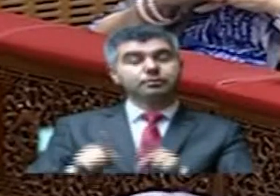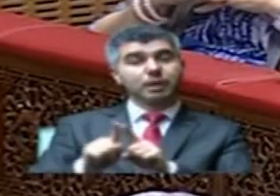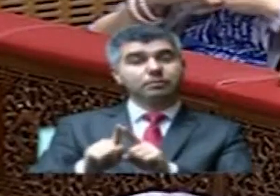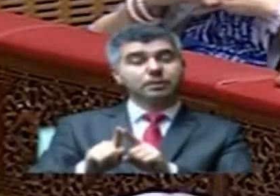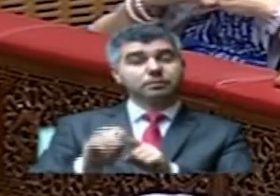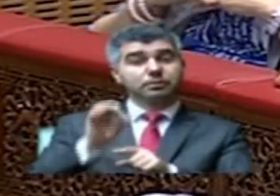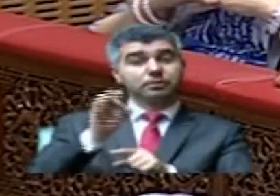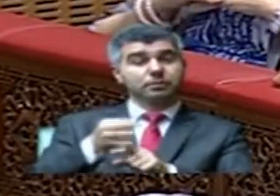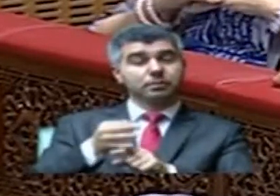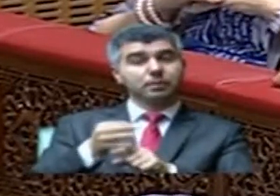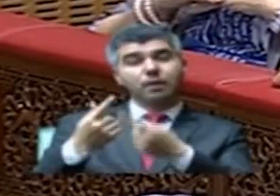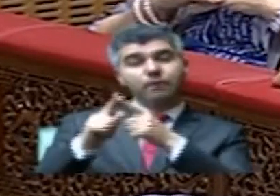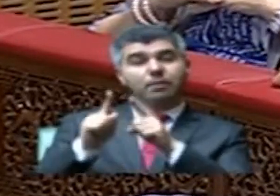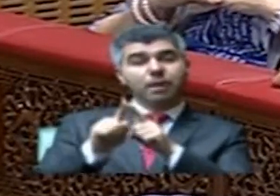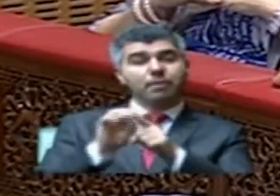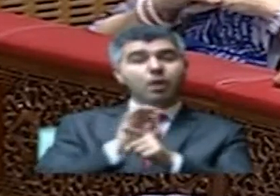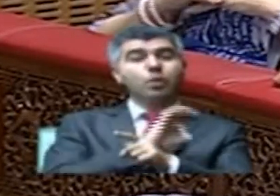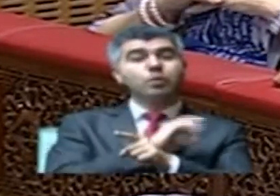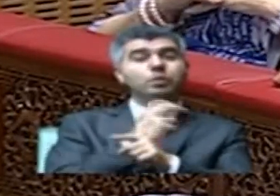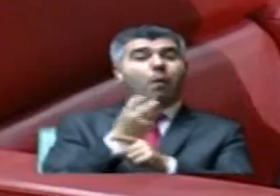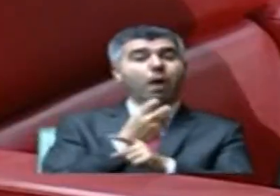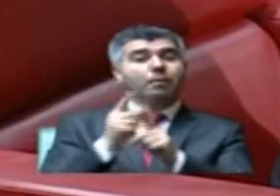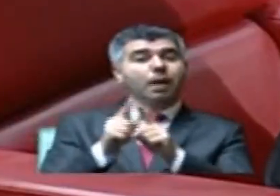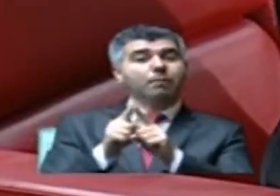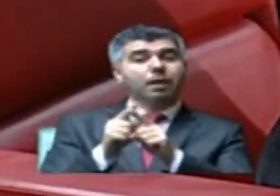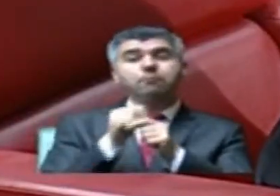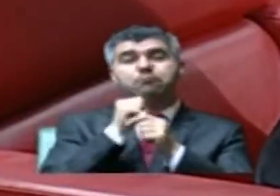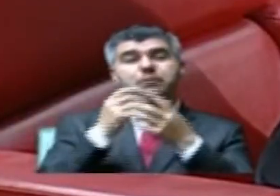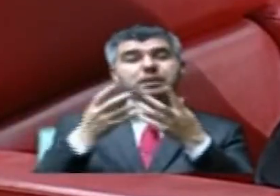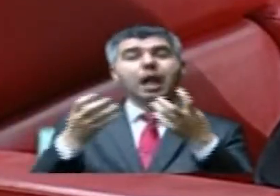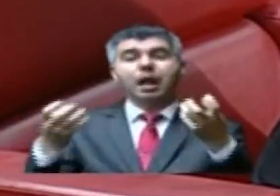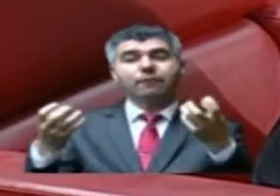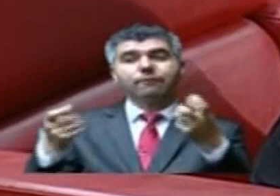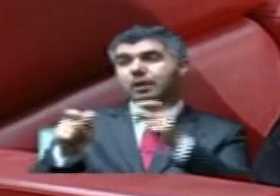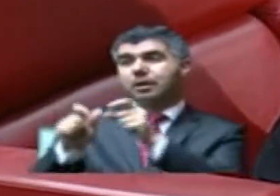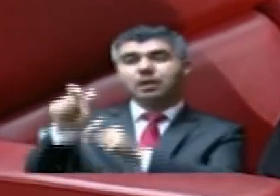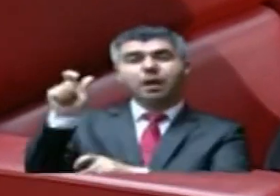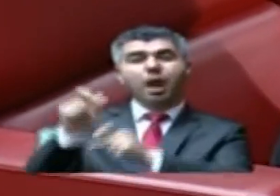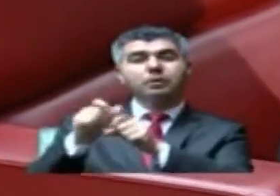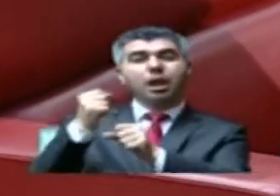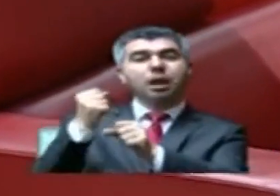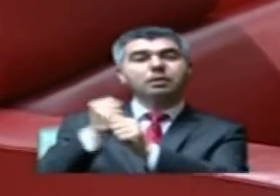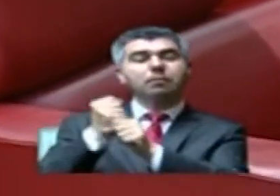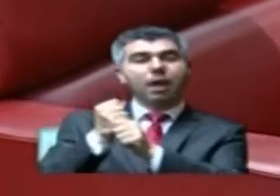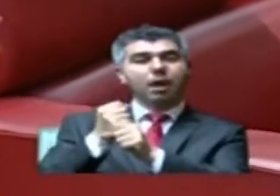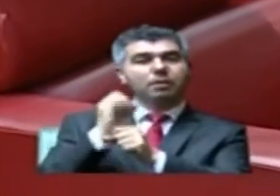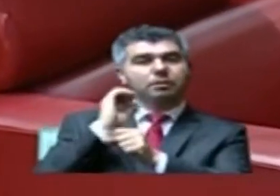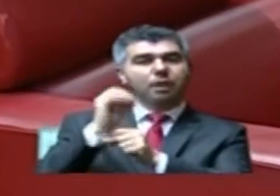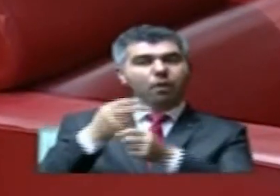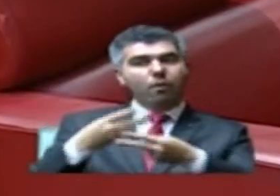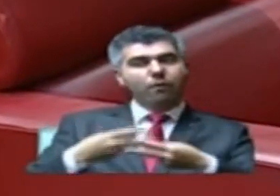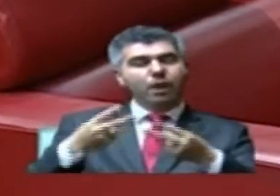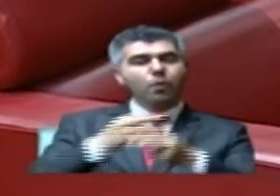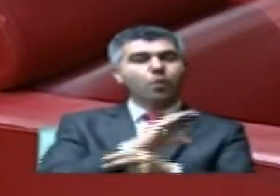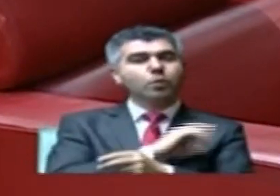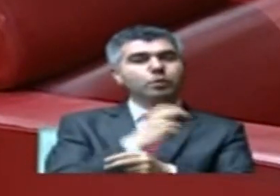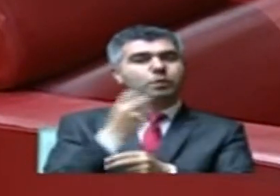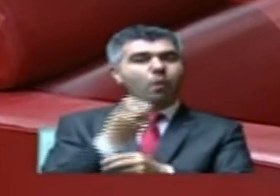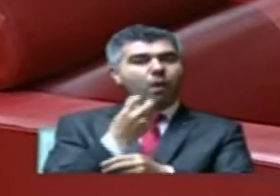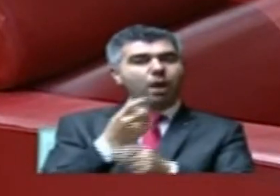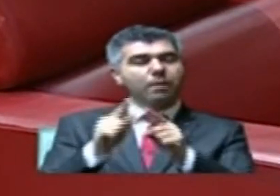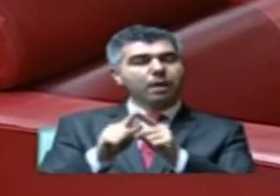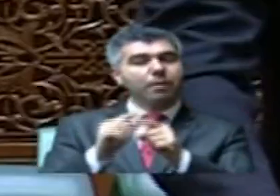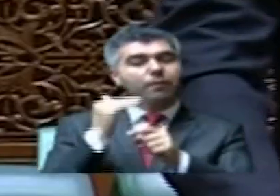مقوم من مقومات السياحة في المغرب، واللي خرجت واحد العدد ديال الأطر ديال السياحة، تسرعون الخطى باش